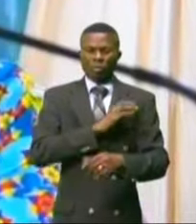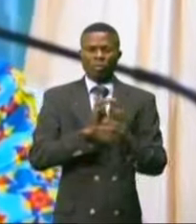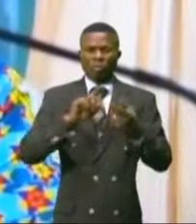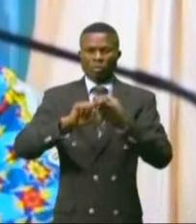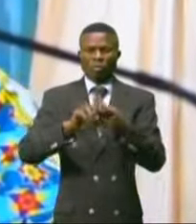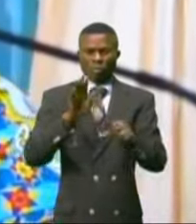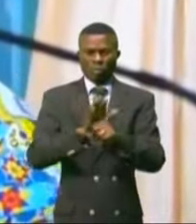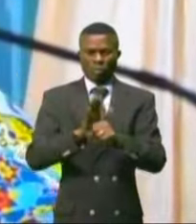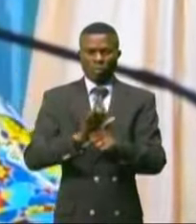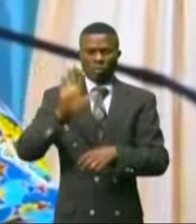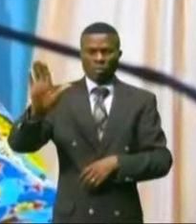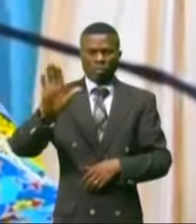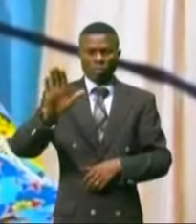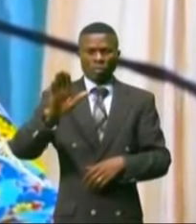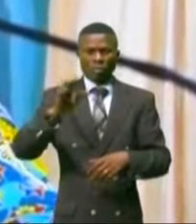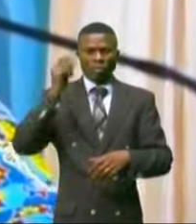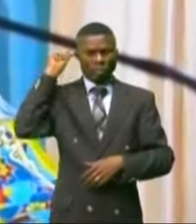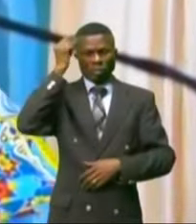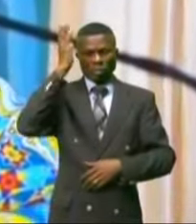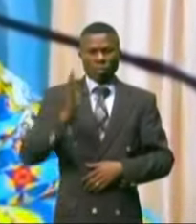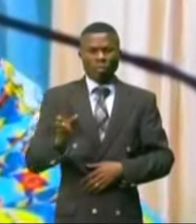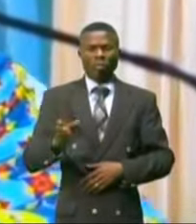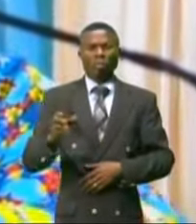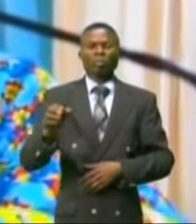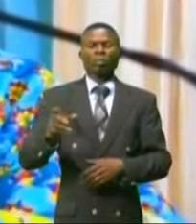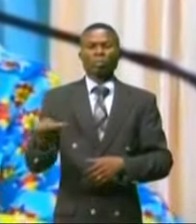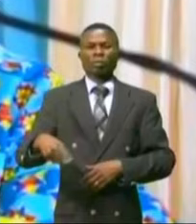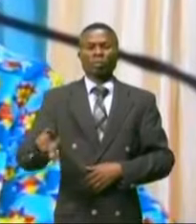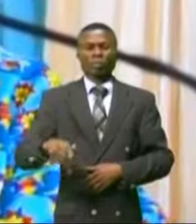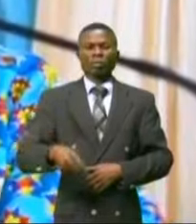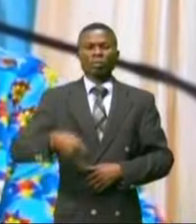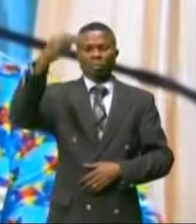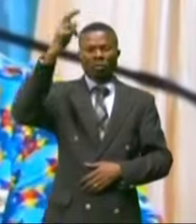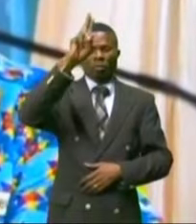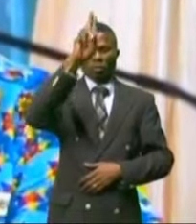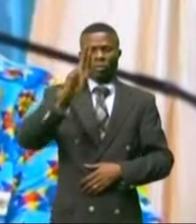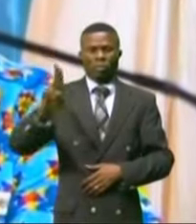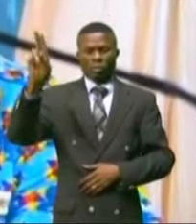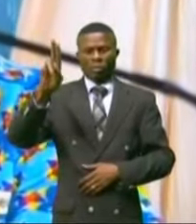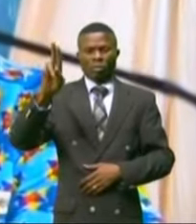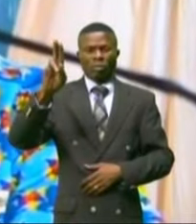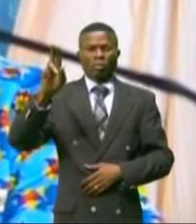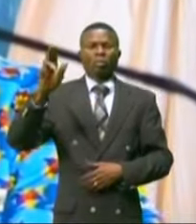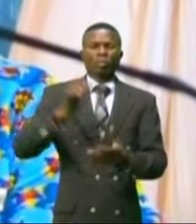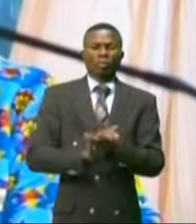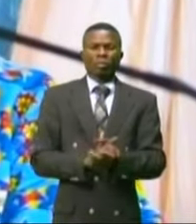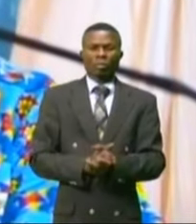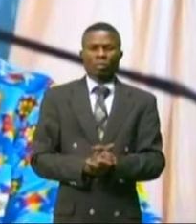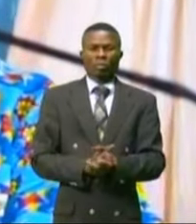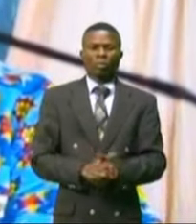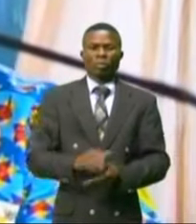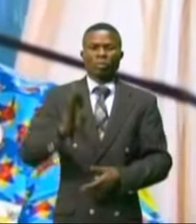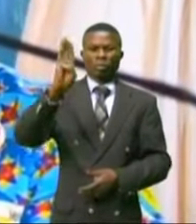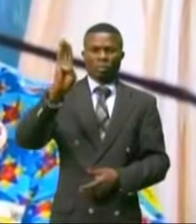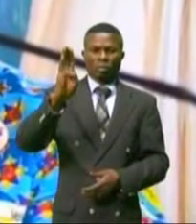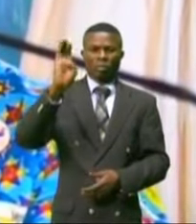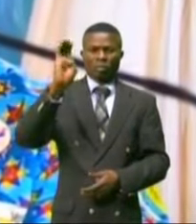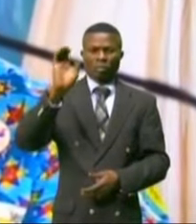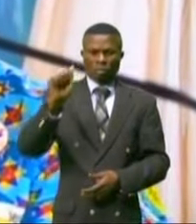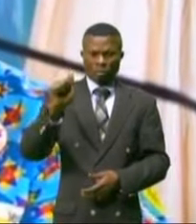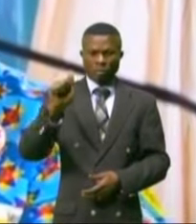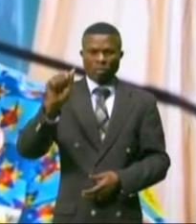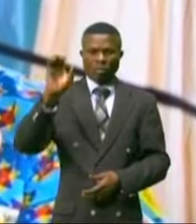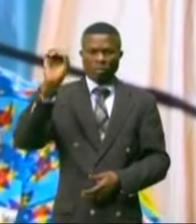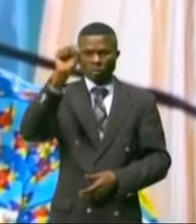l'endroit de son excellence Monsieur le gouverneur des provinces du Haut-Touélé, l'honorable Christophe Bassianinanda, qui s'est donné